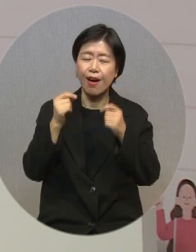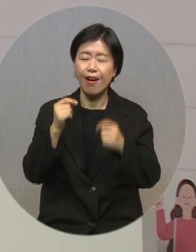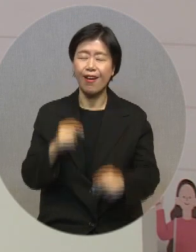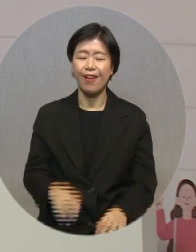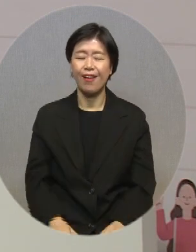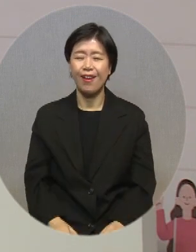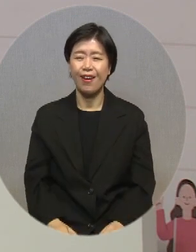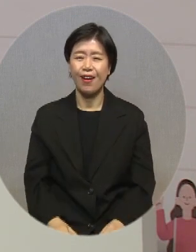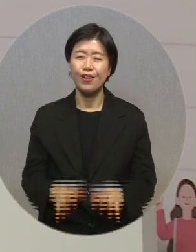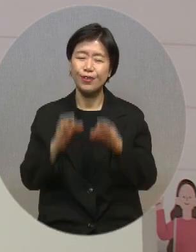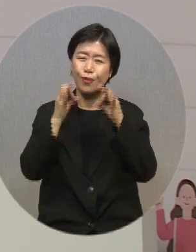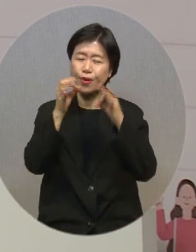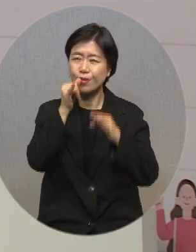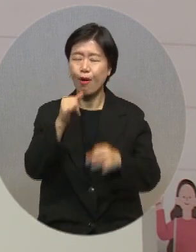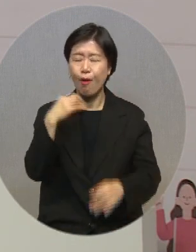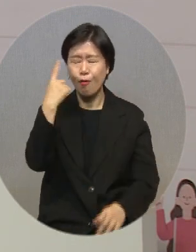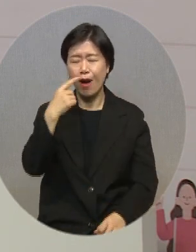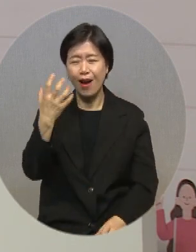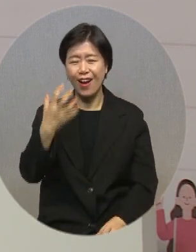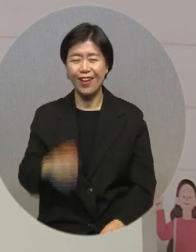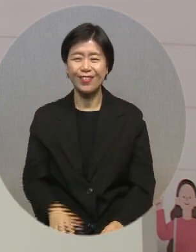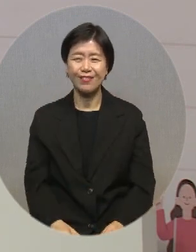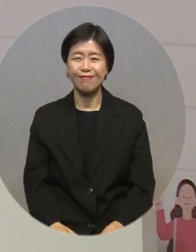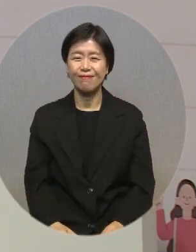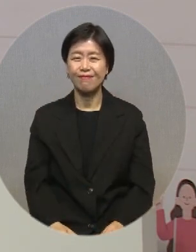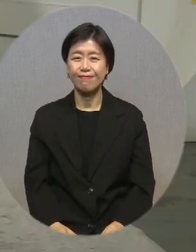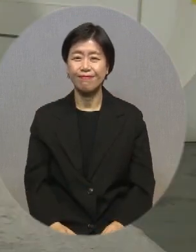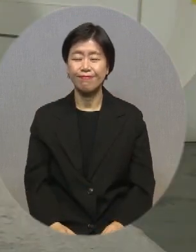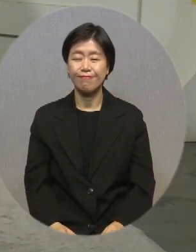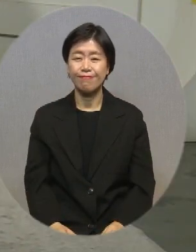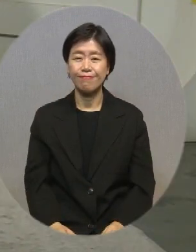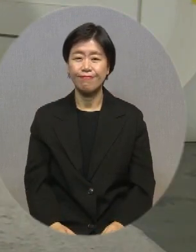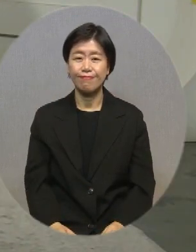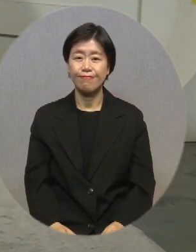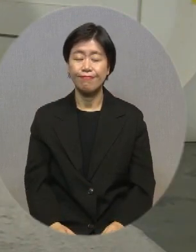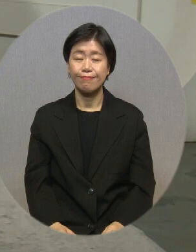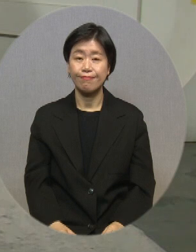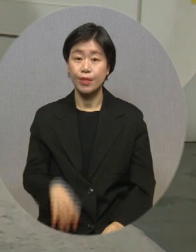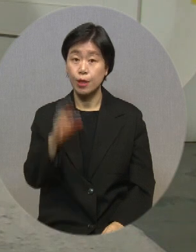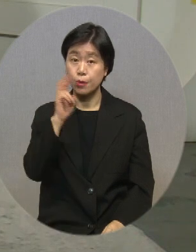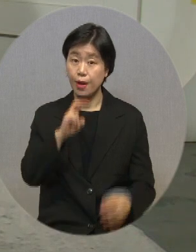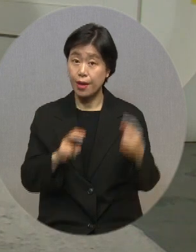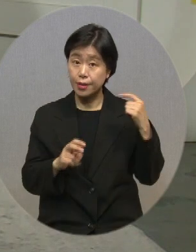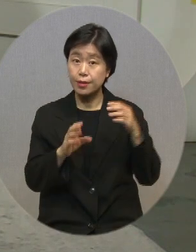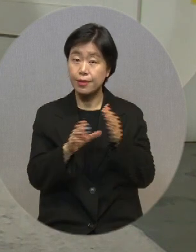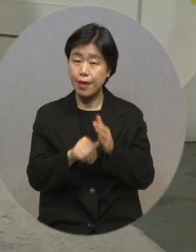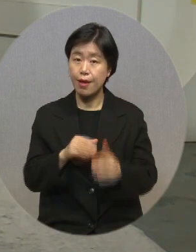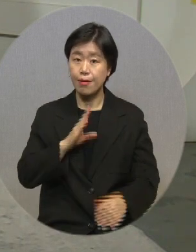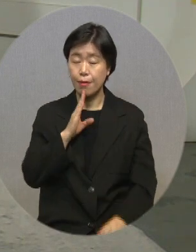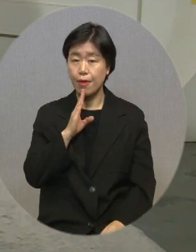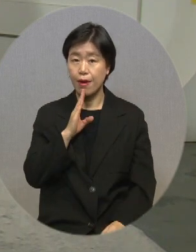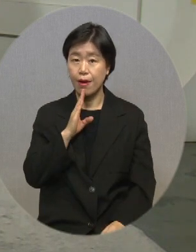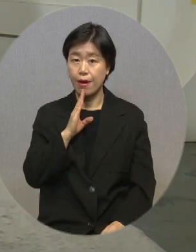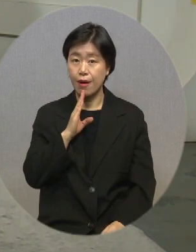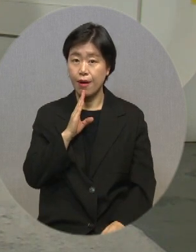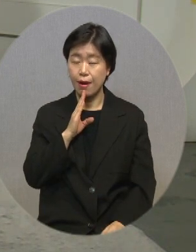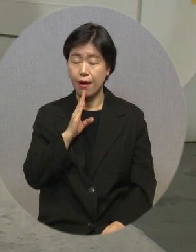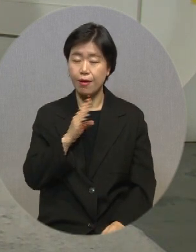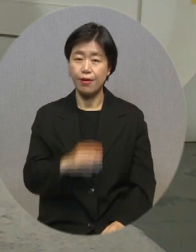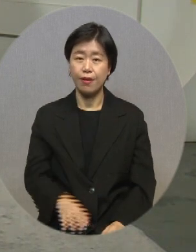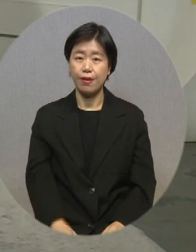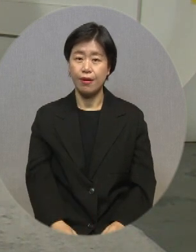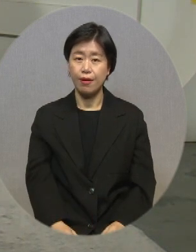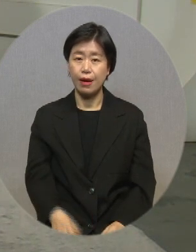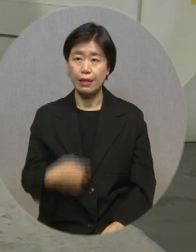많아서 힘들었어요. 힘들었어요. 아, 그러니까 네. 저 노래를 들으니까 네. 양심에 아, 네. 내가 이렇게 많이